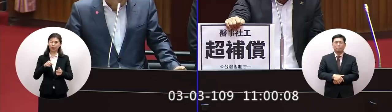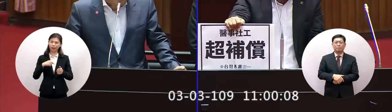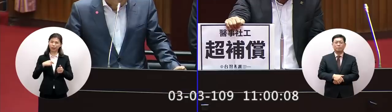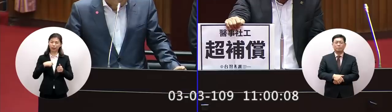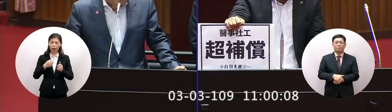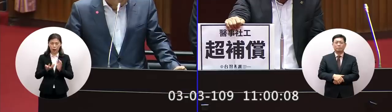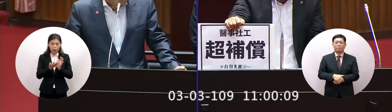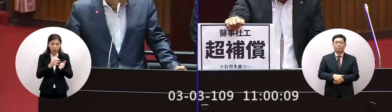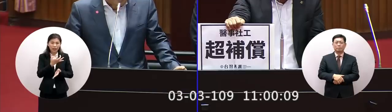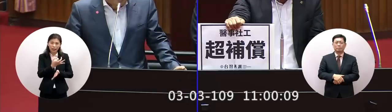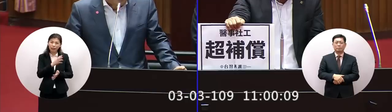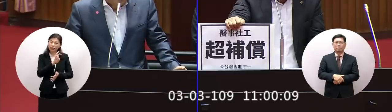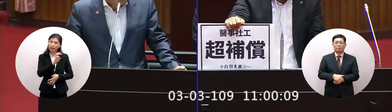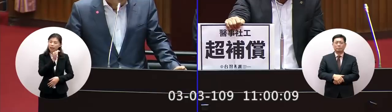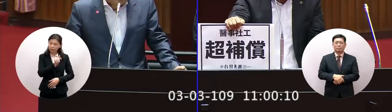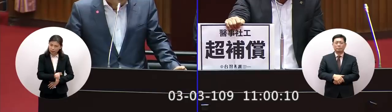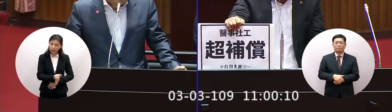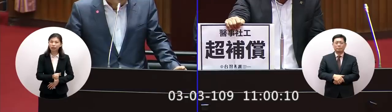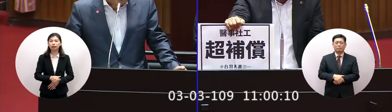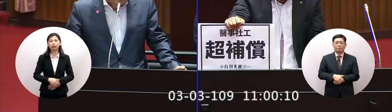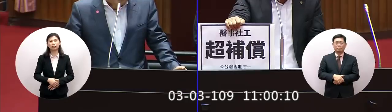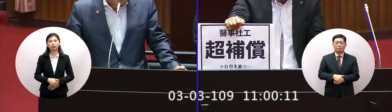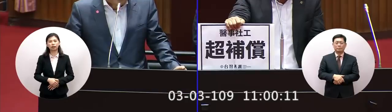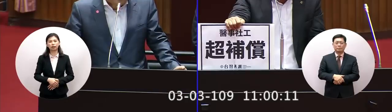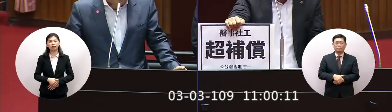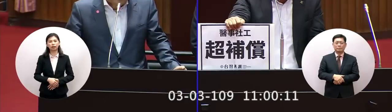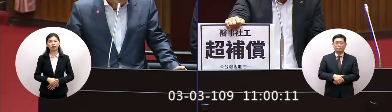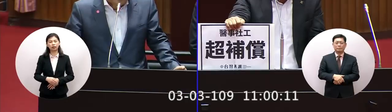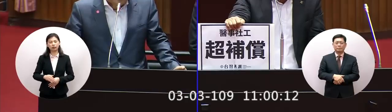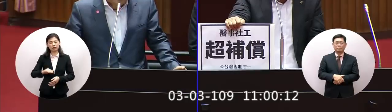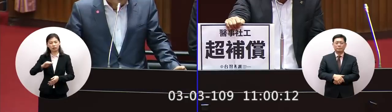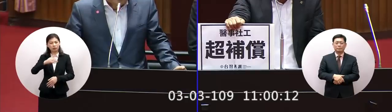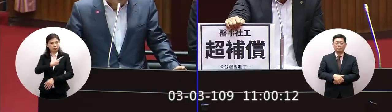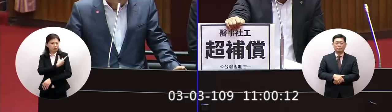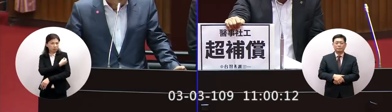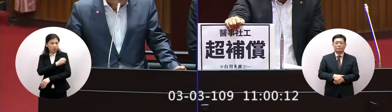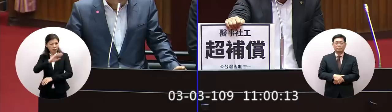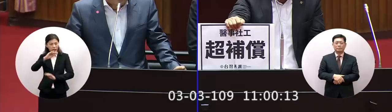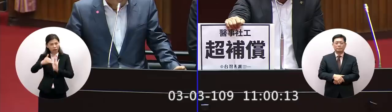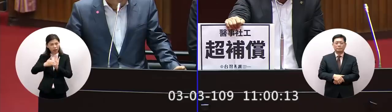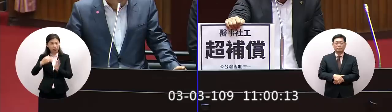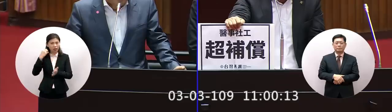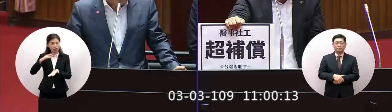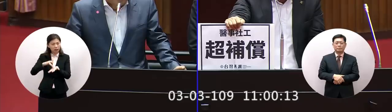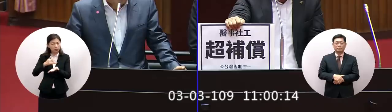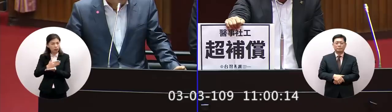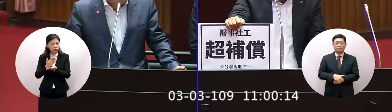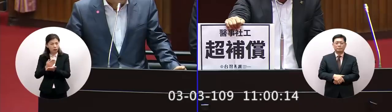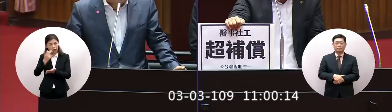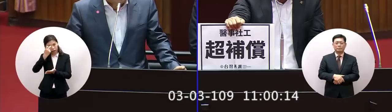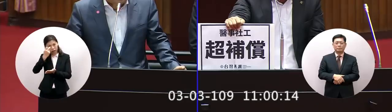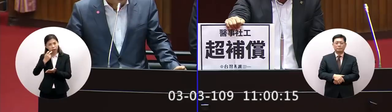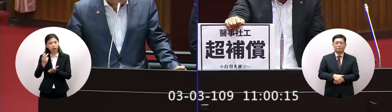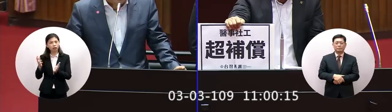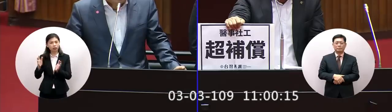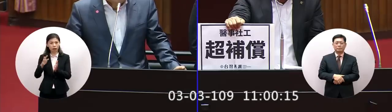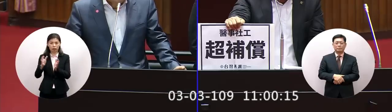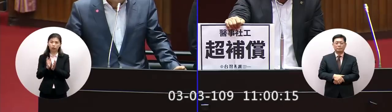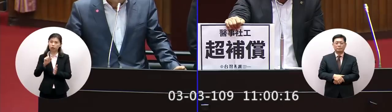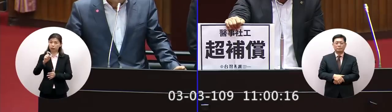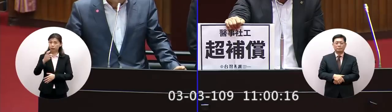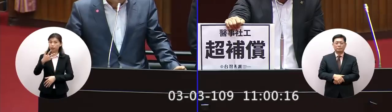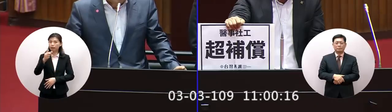道预备金大概40亿了哈。那对于我们整个的疫苗的发展哈，对新药的发展，大概检验检查，我们大概编了